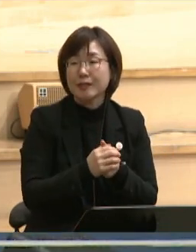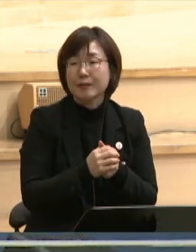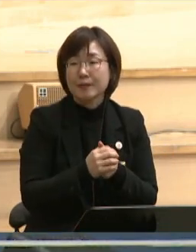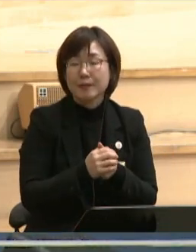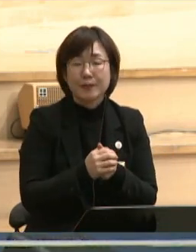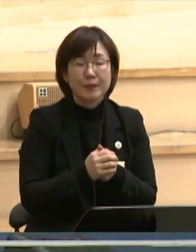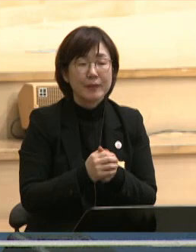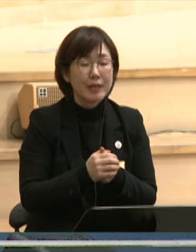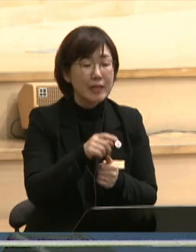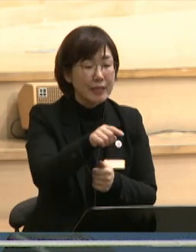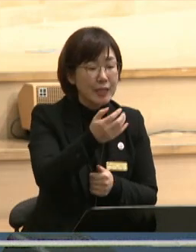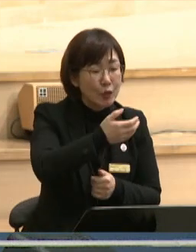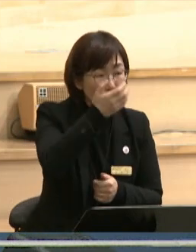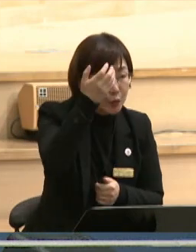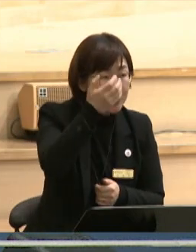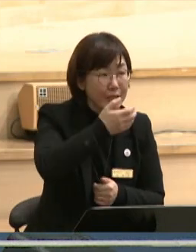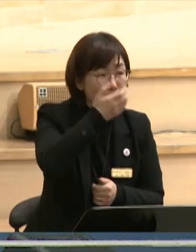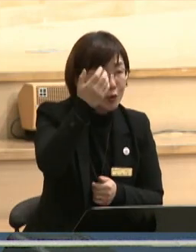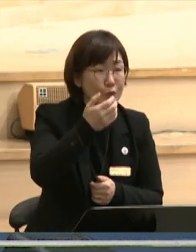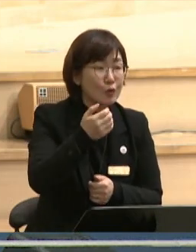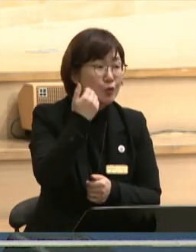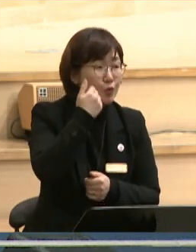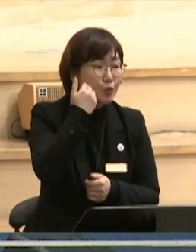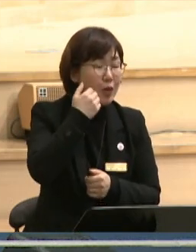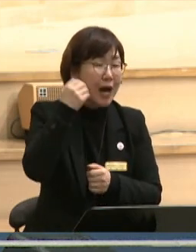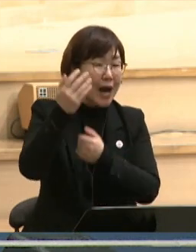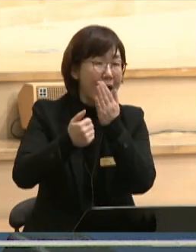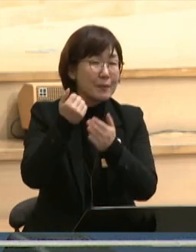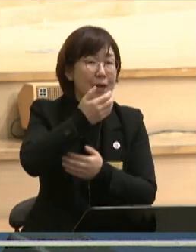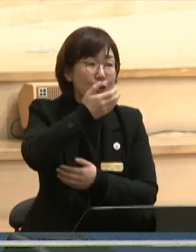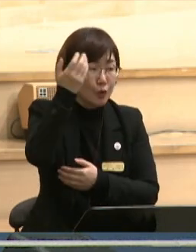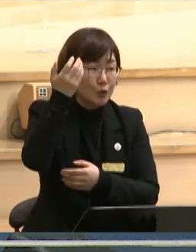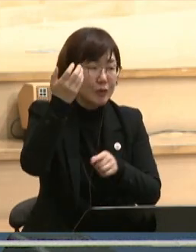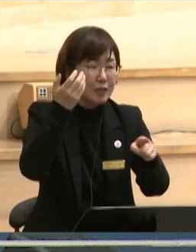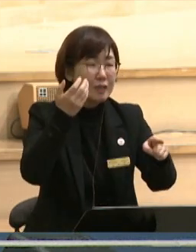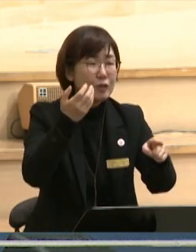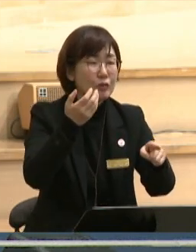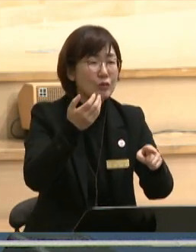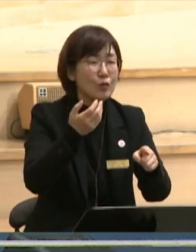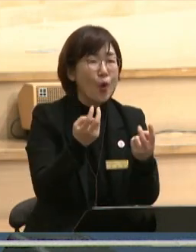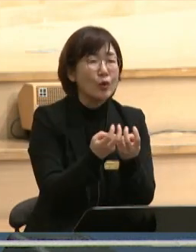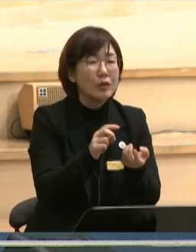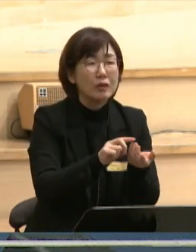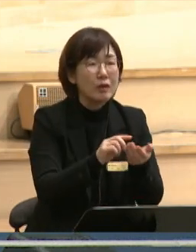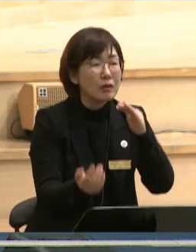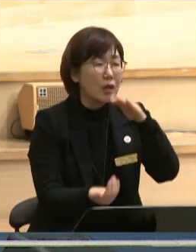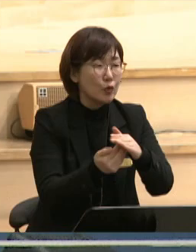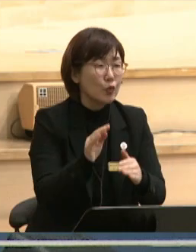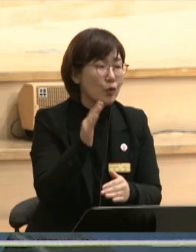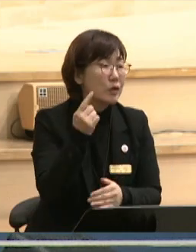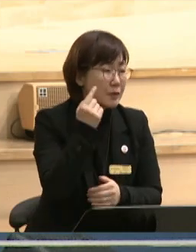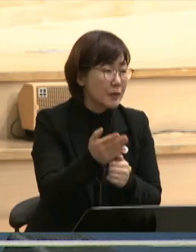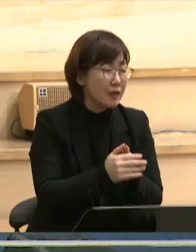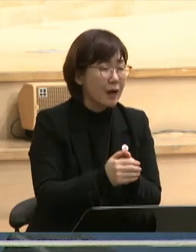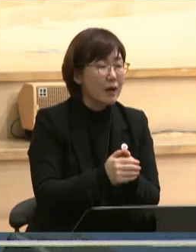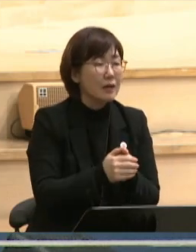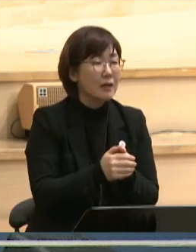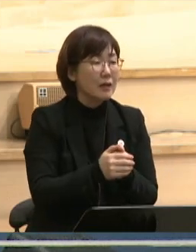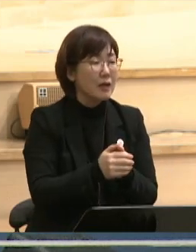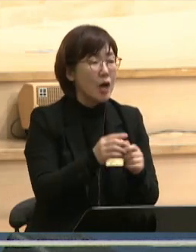이 꿈이 누구를 통해서 이루어지는다고요 하나된 교회를 통해서 여러분 여기까지 따라